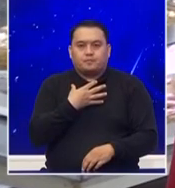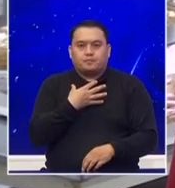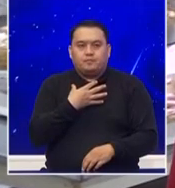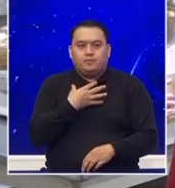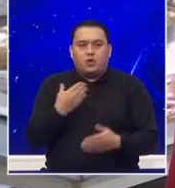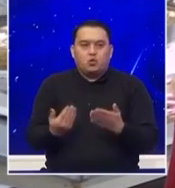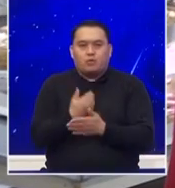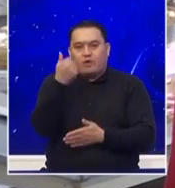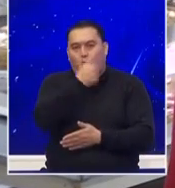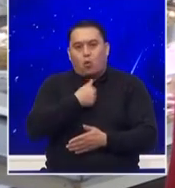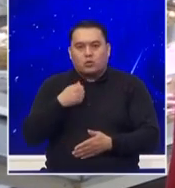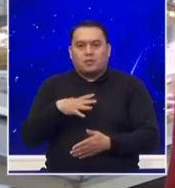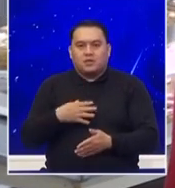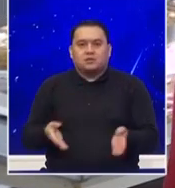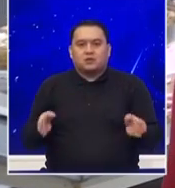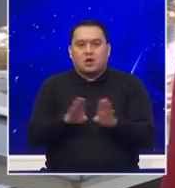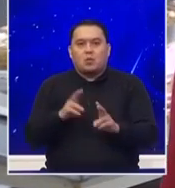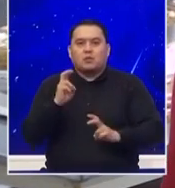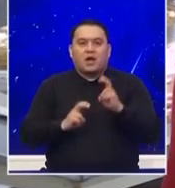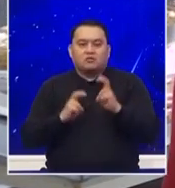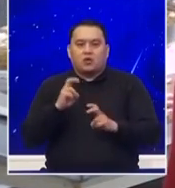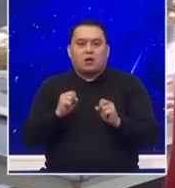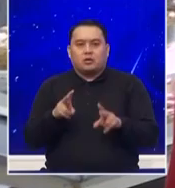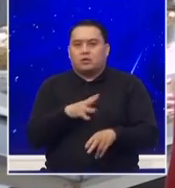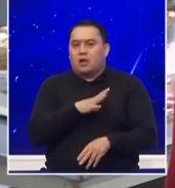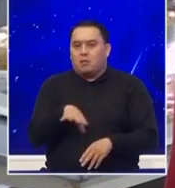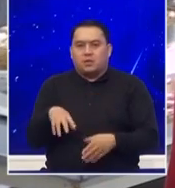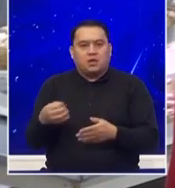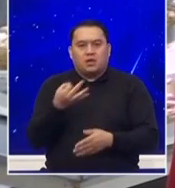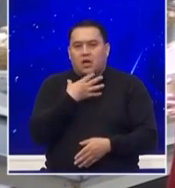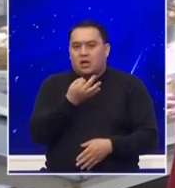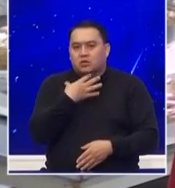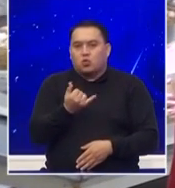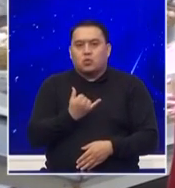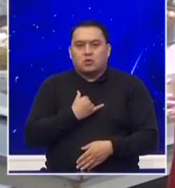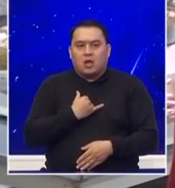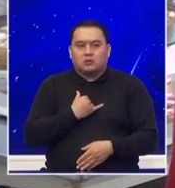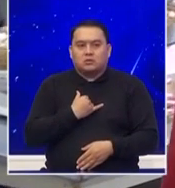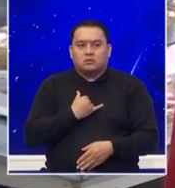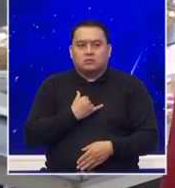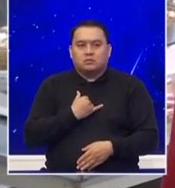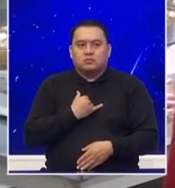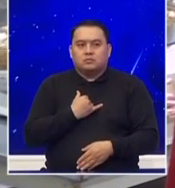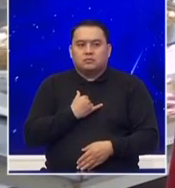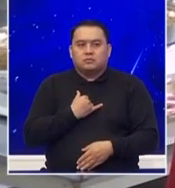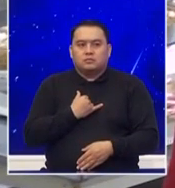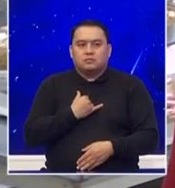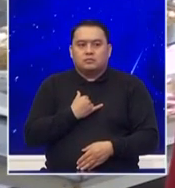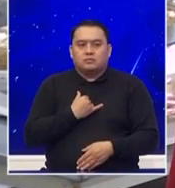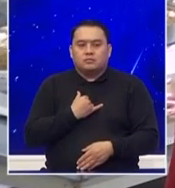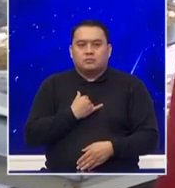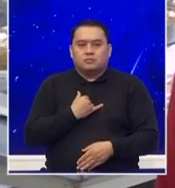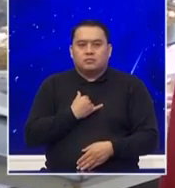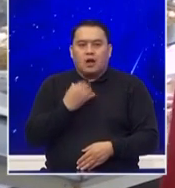На Новый год даже приходилось закрывать производство, так как не было яйца. У нас на яйце все идет.